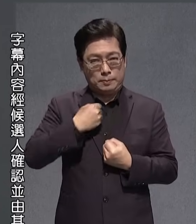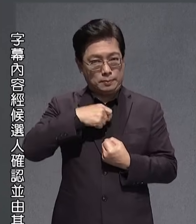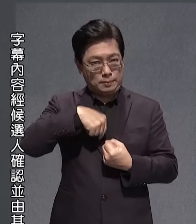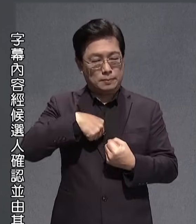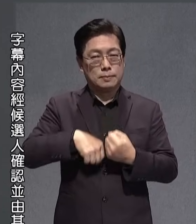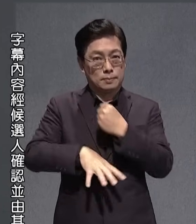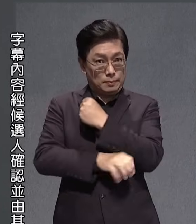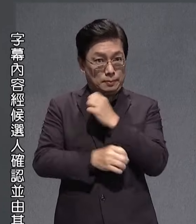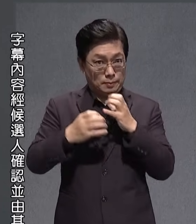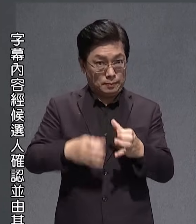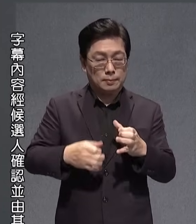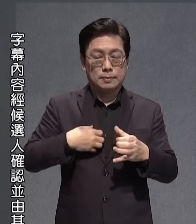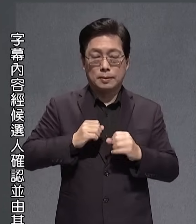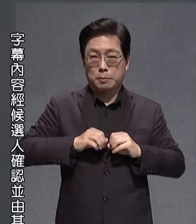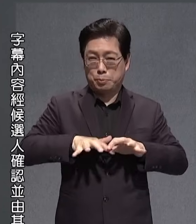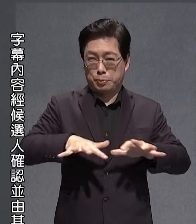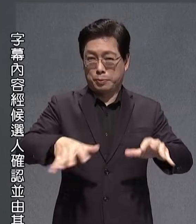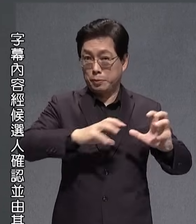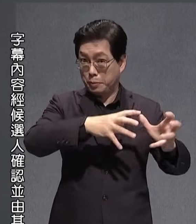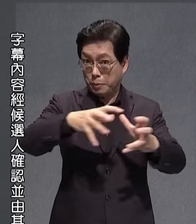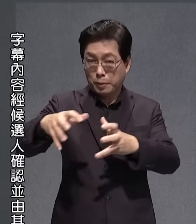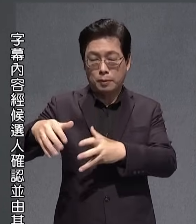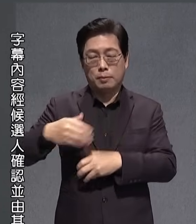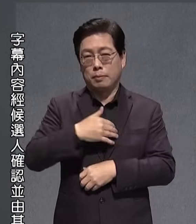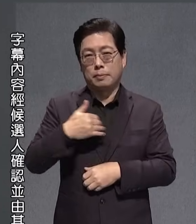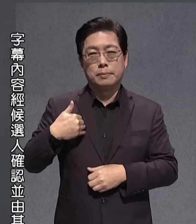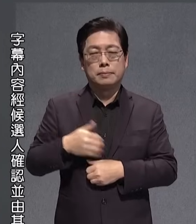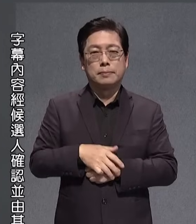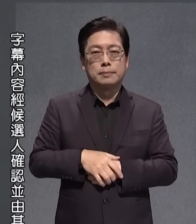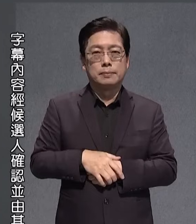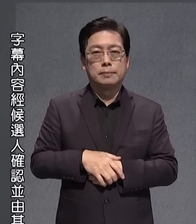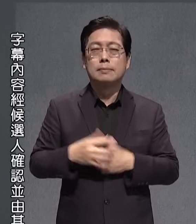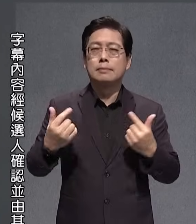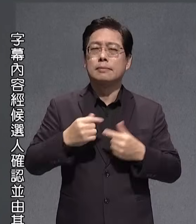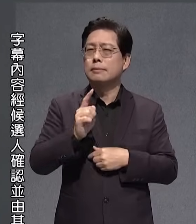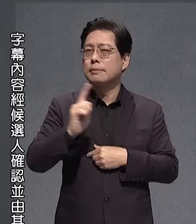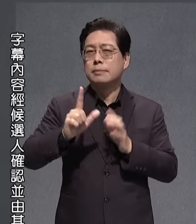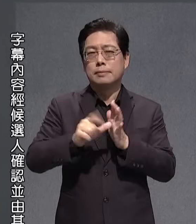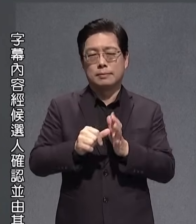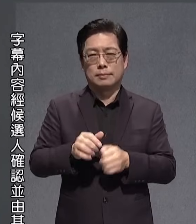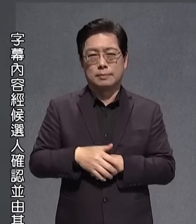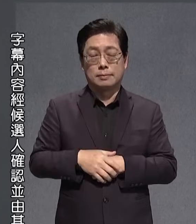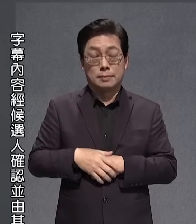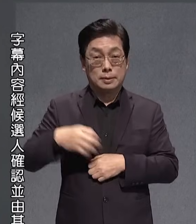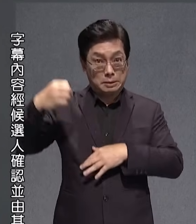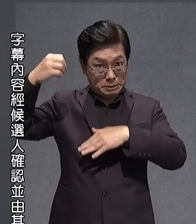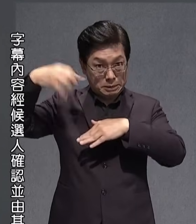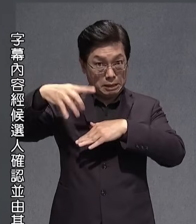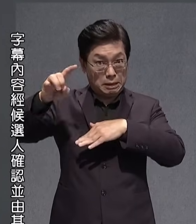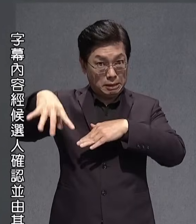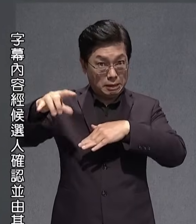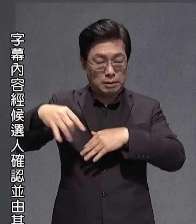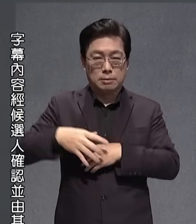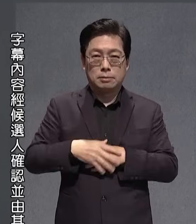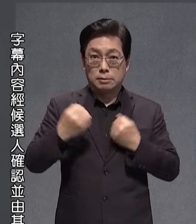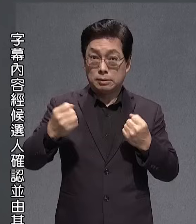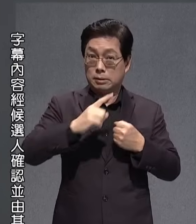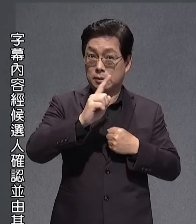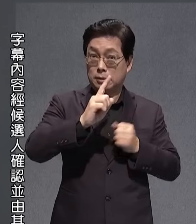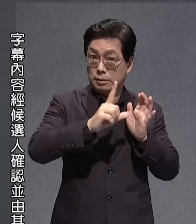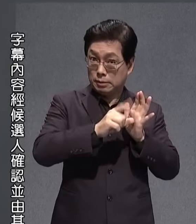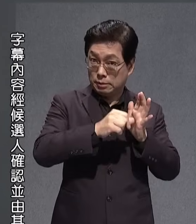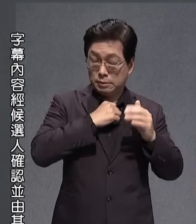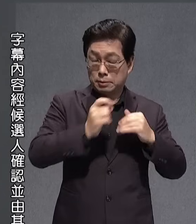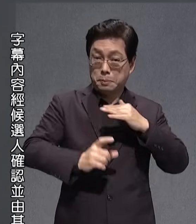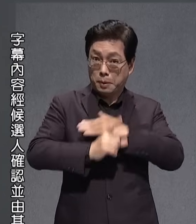可以布局全球，可以行销全世界。不管任何时候太阳在什么地方，在什么地点升